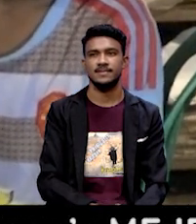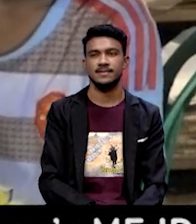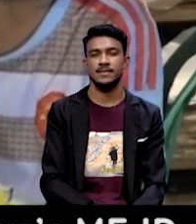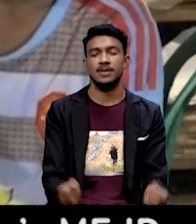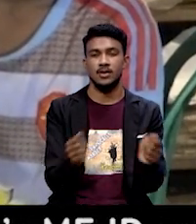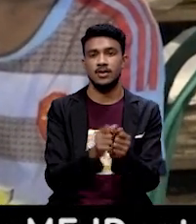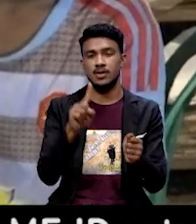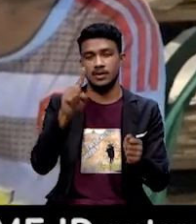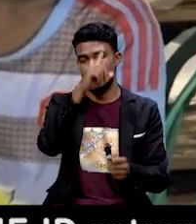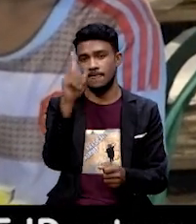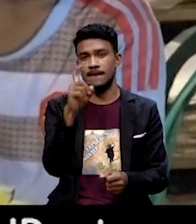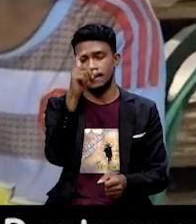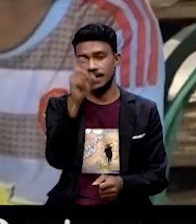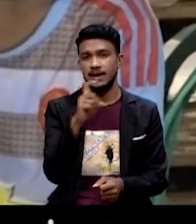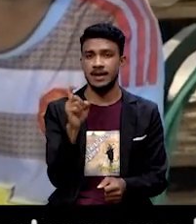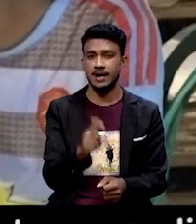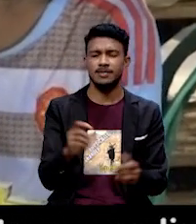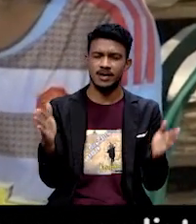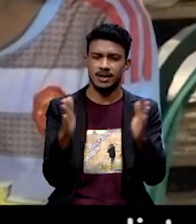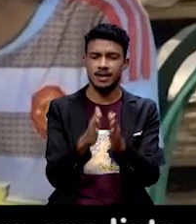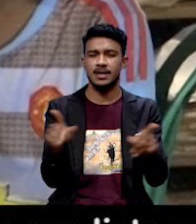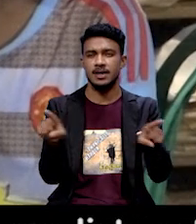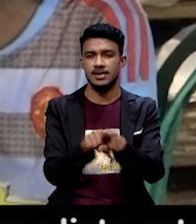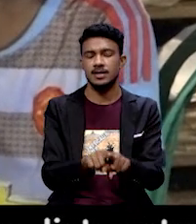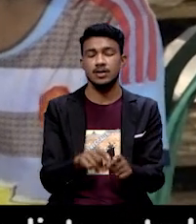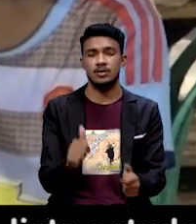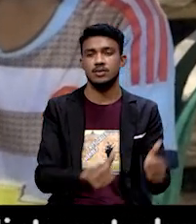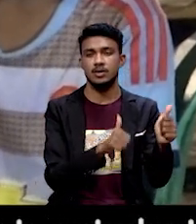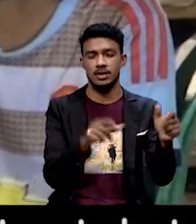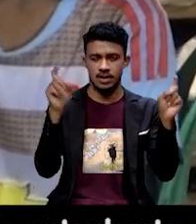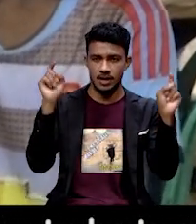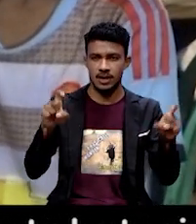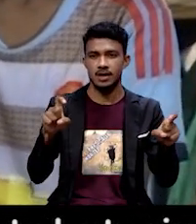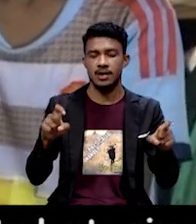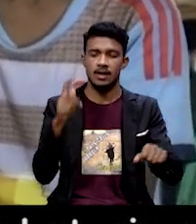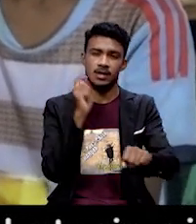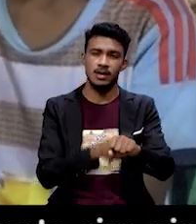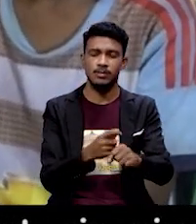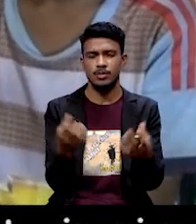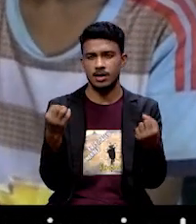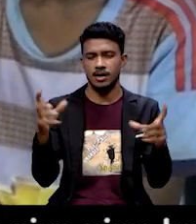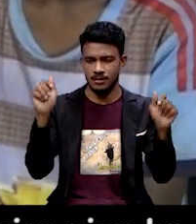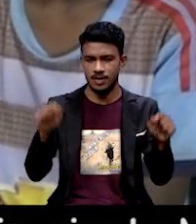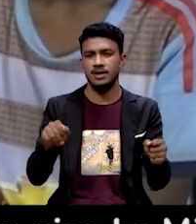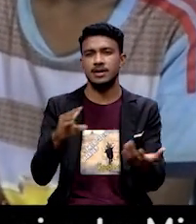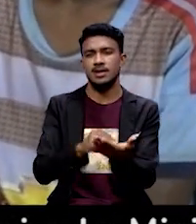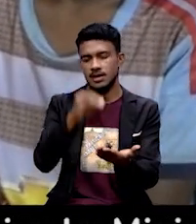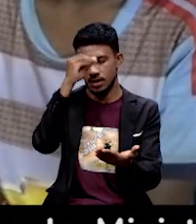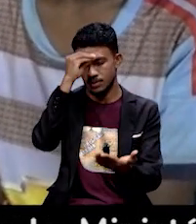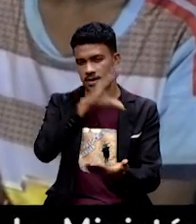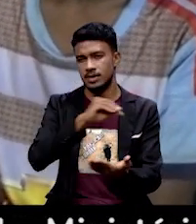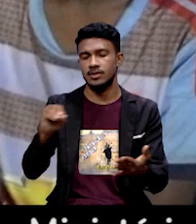Hoi dadi ne beki kane sang ne. Tu lolos ten ka aproveita tempo bara ko de estuda no